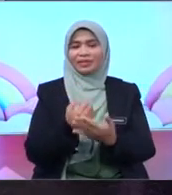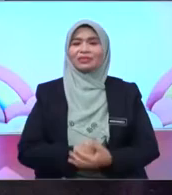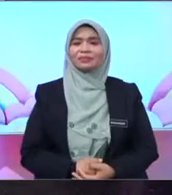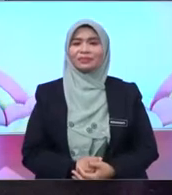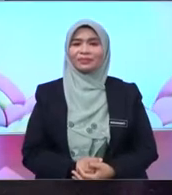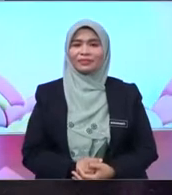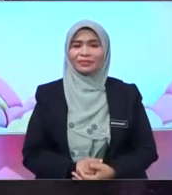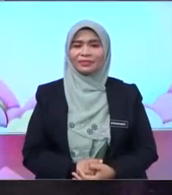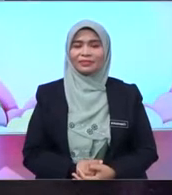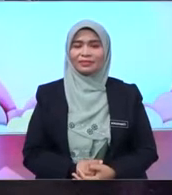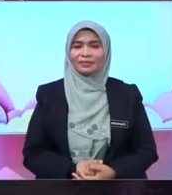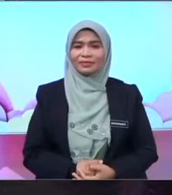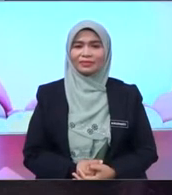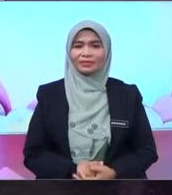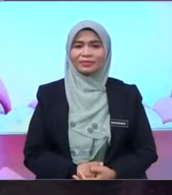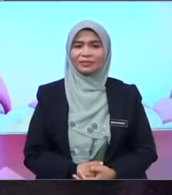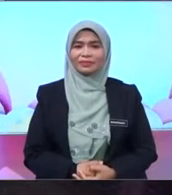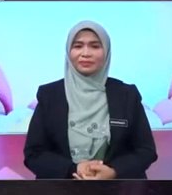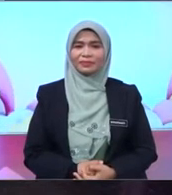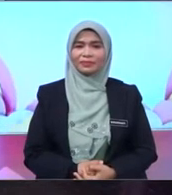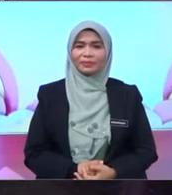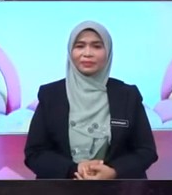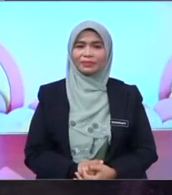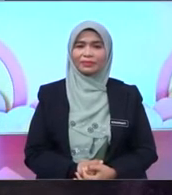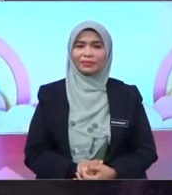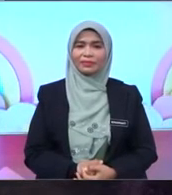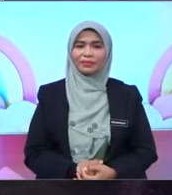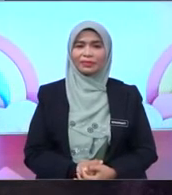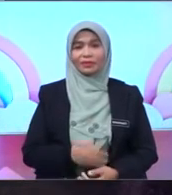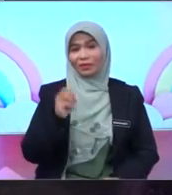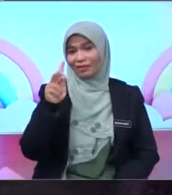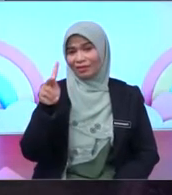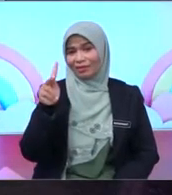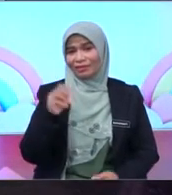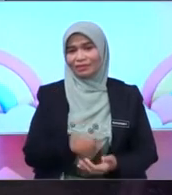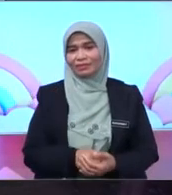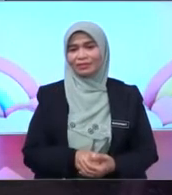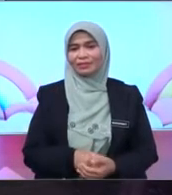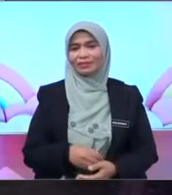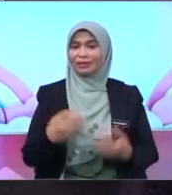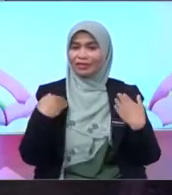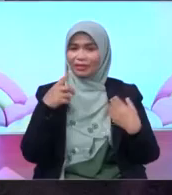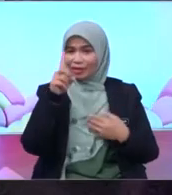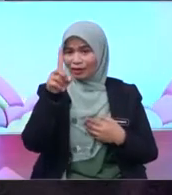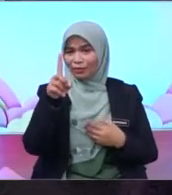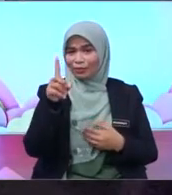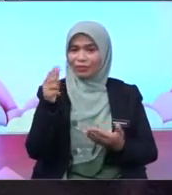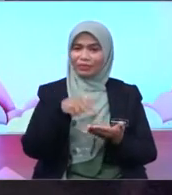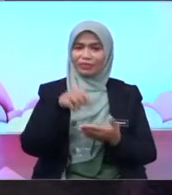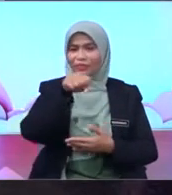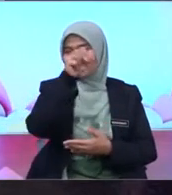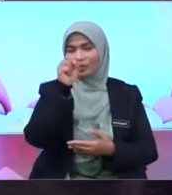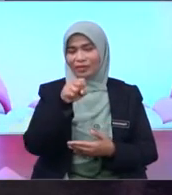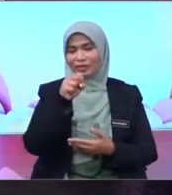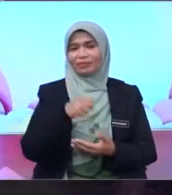baik-baik by Icam by Uci gak ada satu lagi soalnya tinggal soalnya